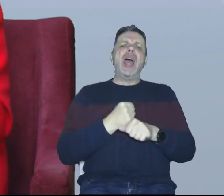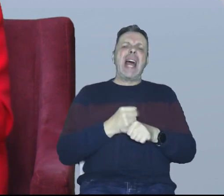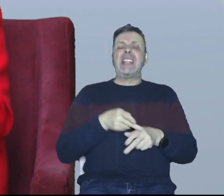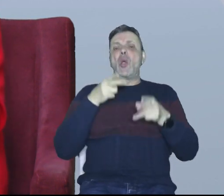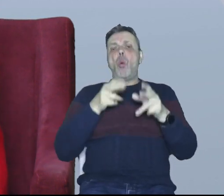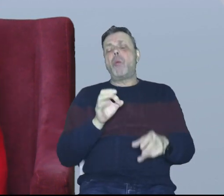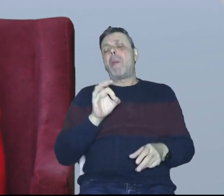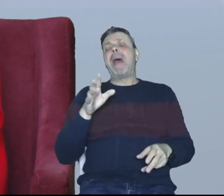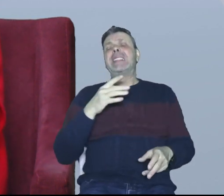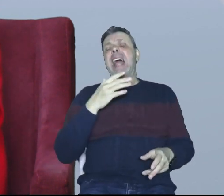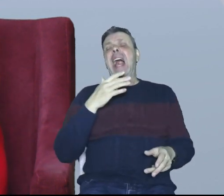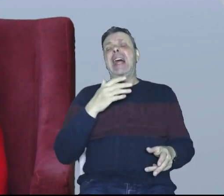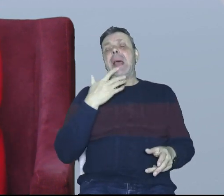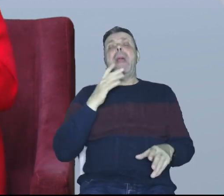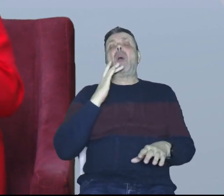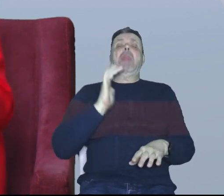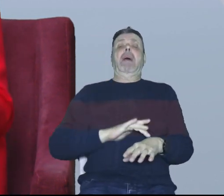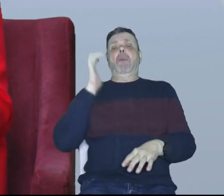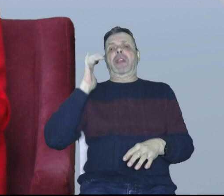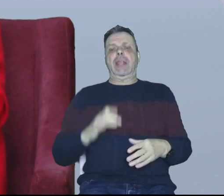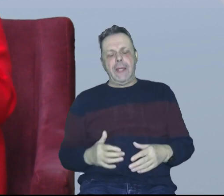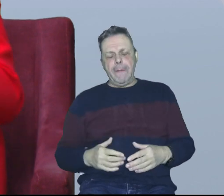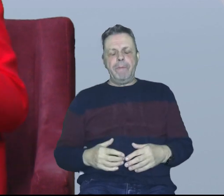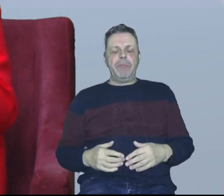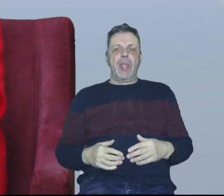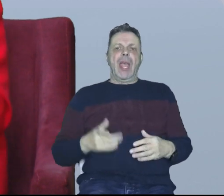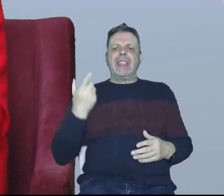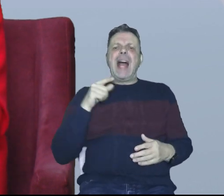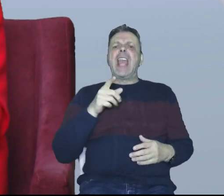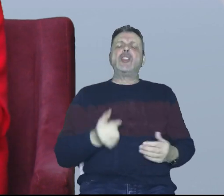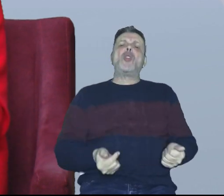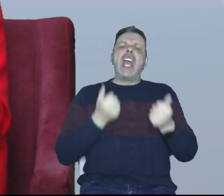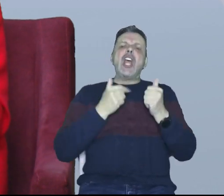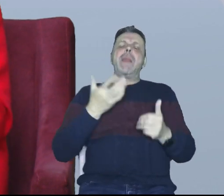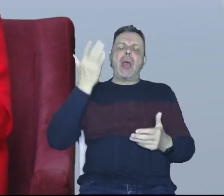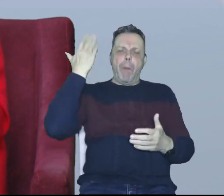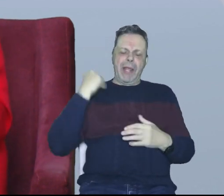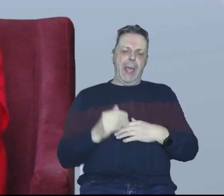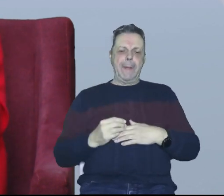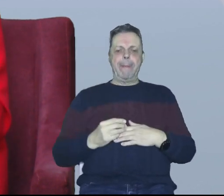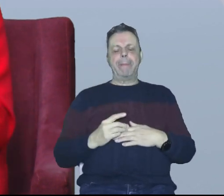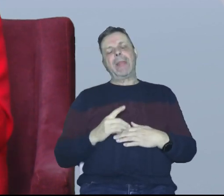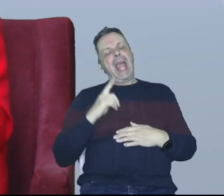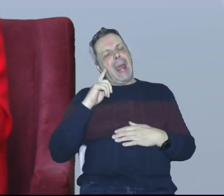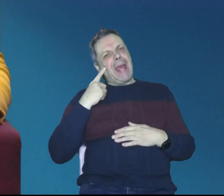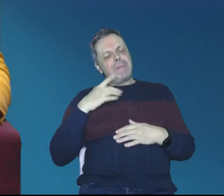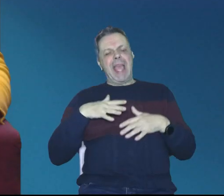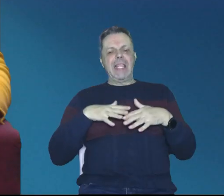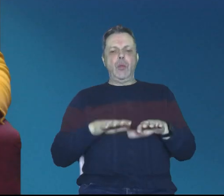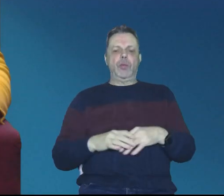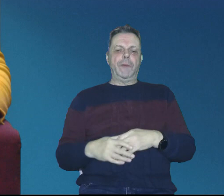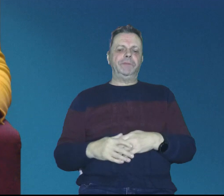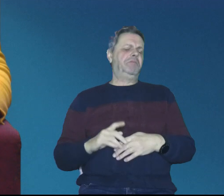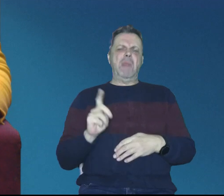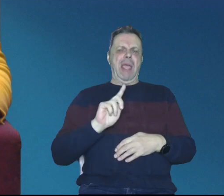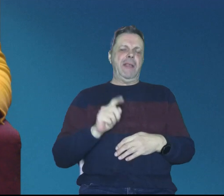je i raditi humor bez da se iko ne nađe prozvan. Danas smo svi nekako malo više osjetljivi. Je li to teže nego što je bilo prije? Nasmijati